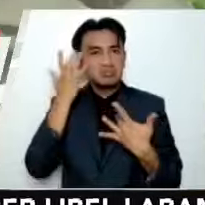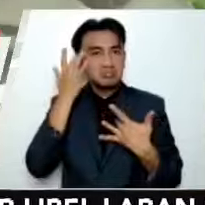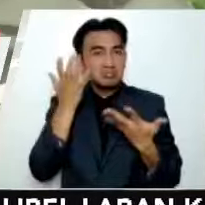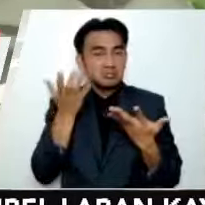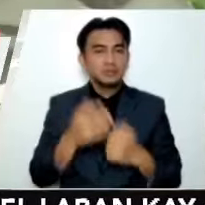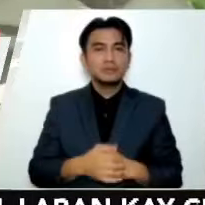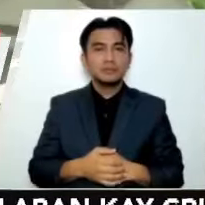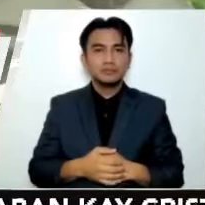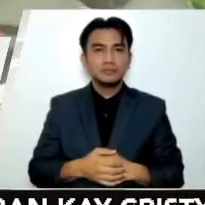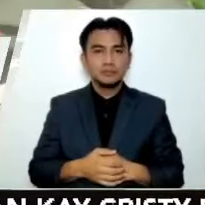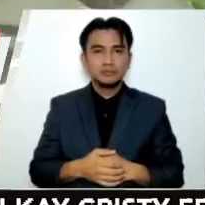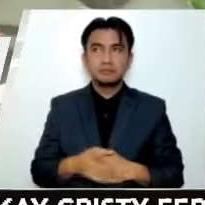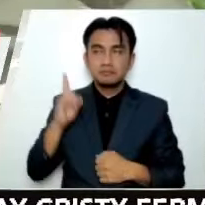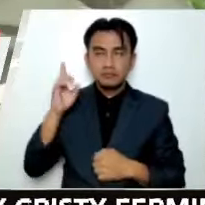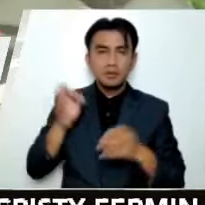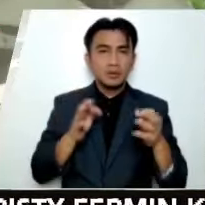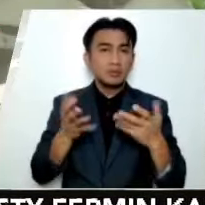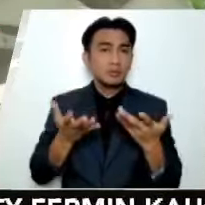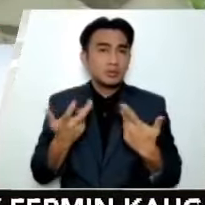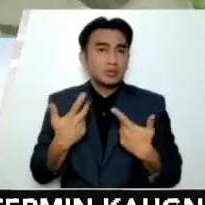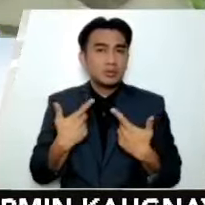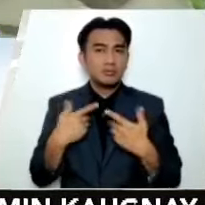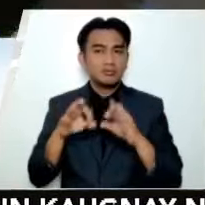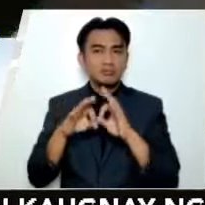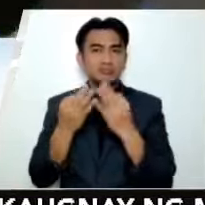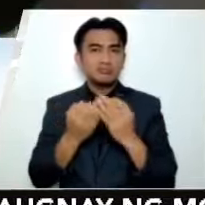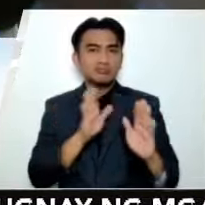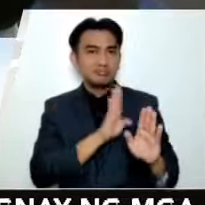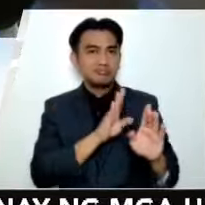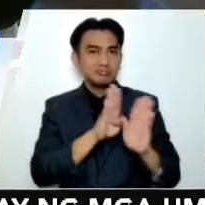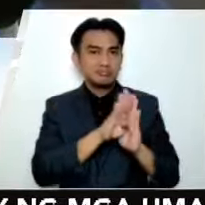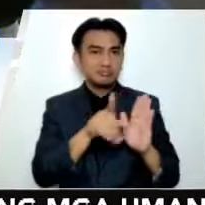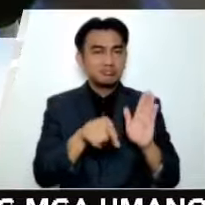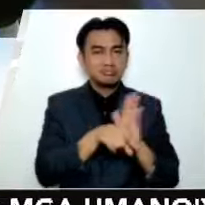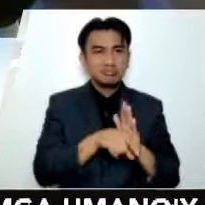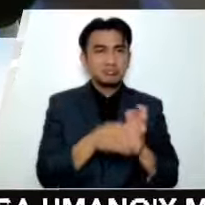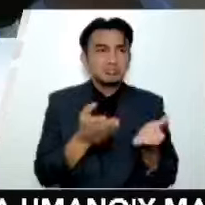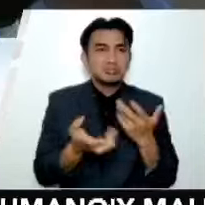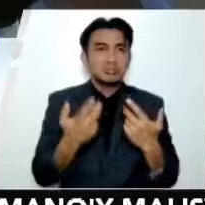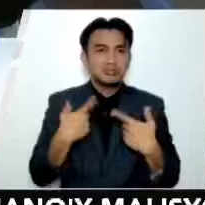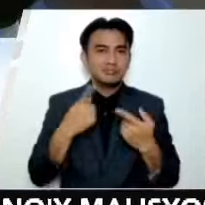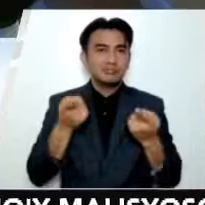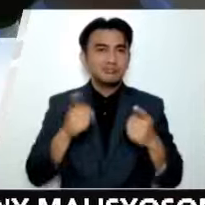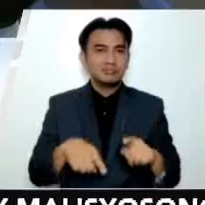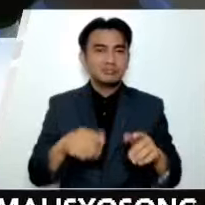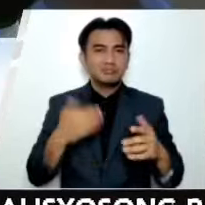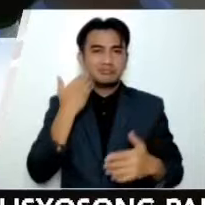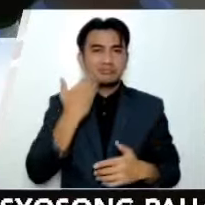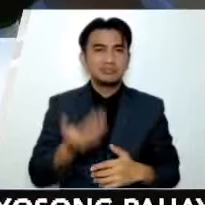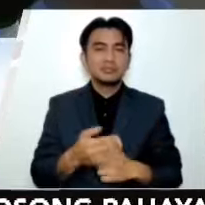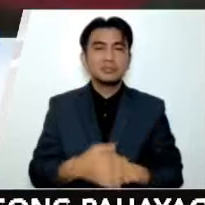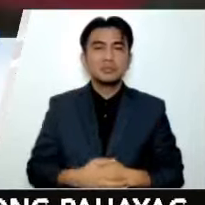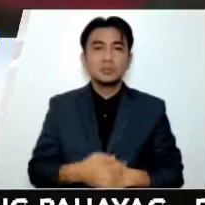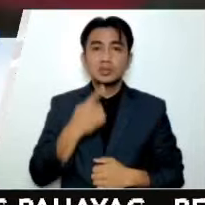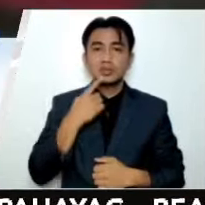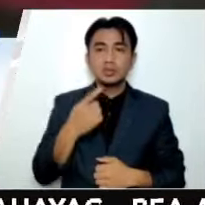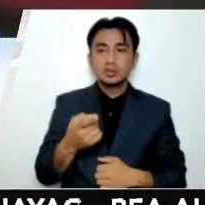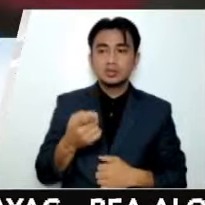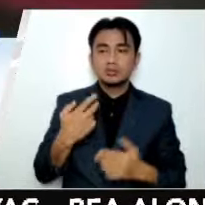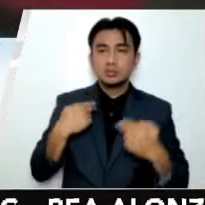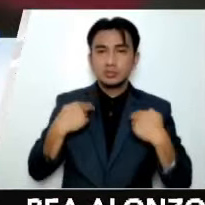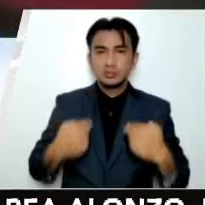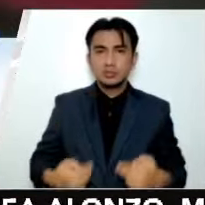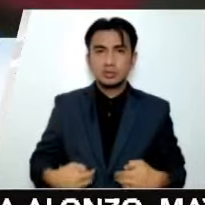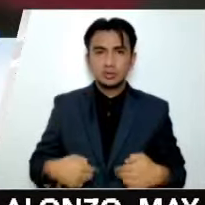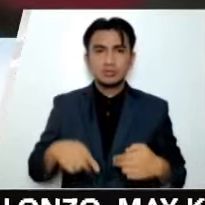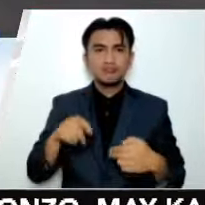So malamang considered yung family history ng patient, no? Aminado ang mga health expert na lumalabang ang marketing ng mga vape